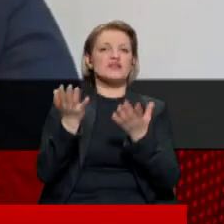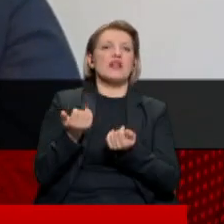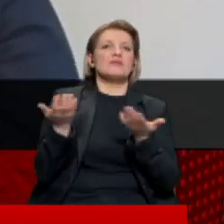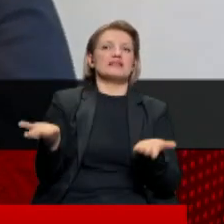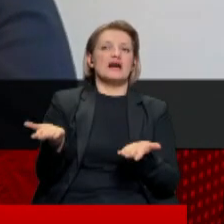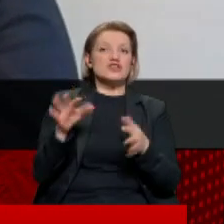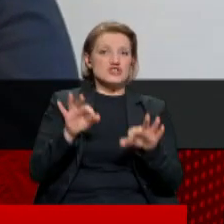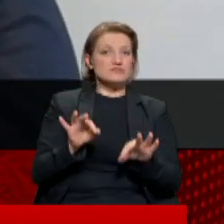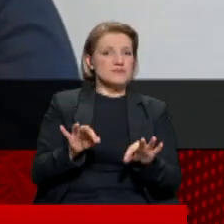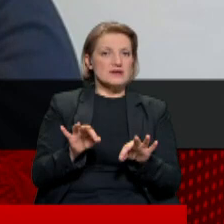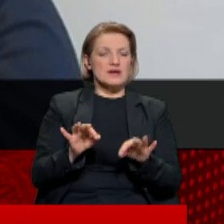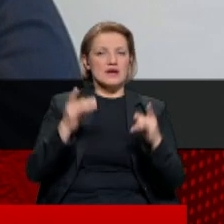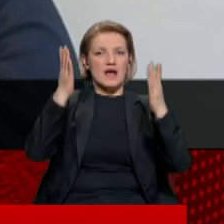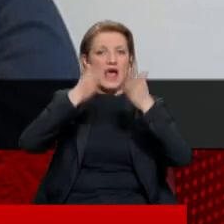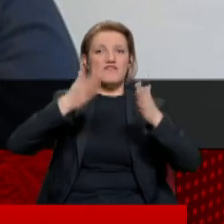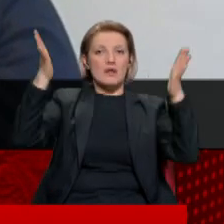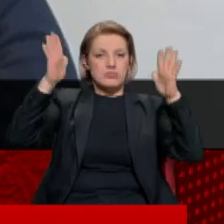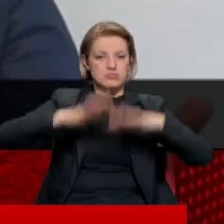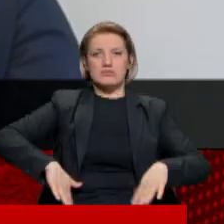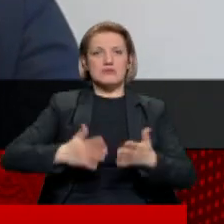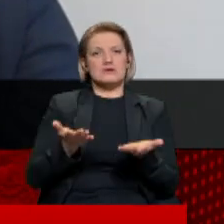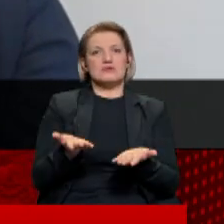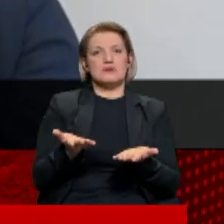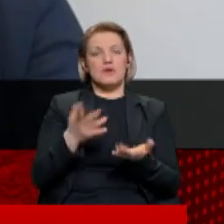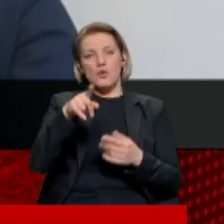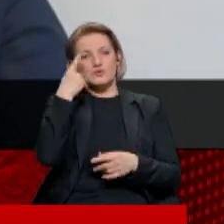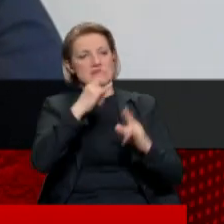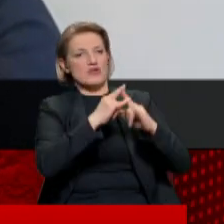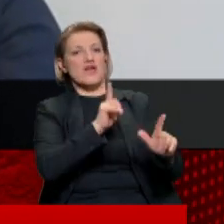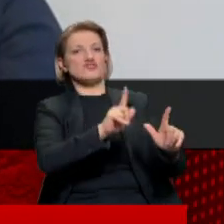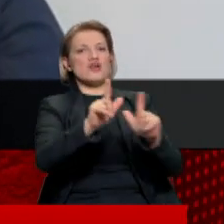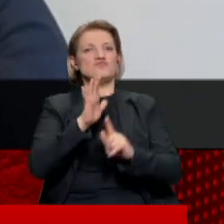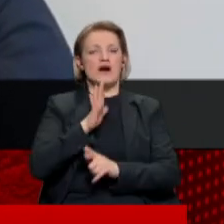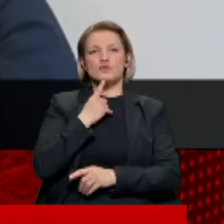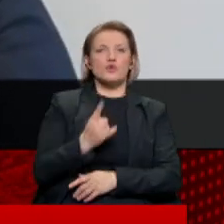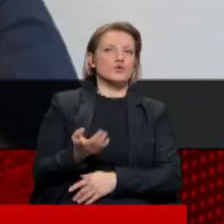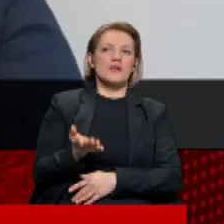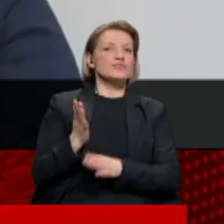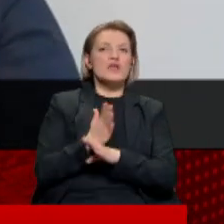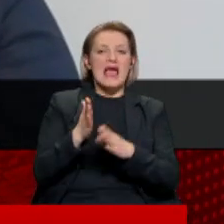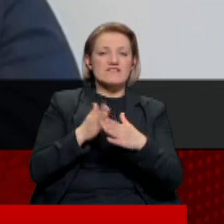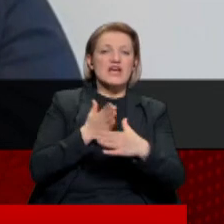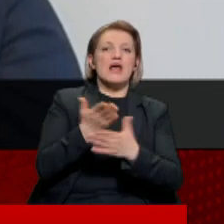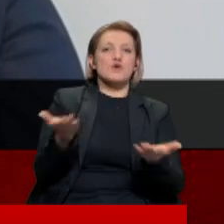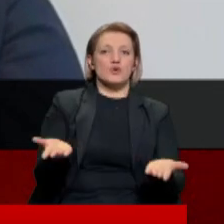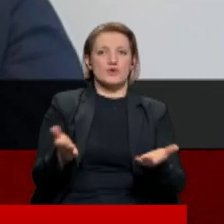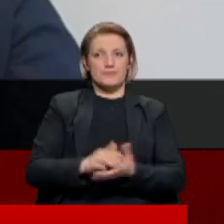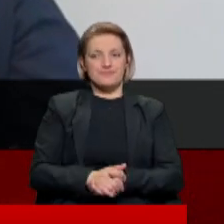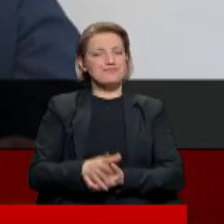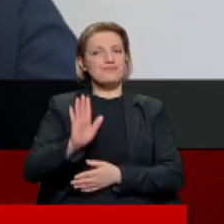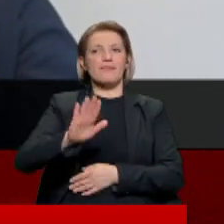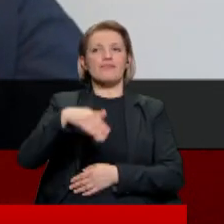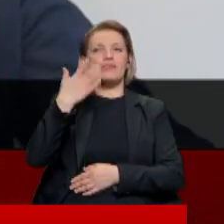almadılar. E şimdi yıkılacak evi. O yüzden dönüyor, çadıra ihtiyacım var diyor. Çünkü giremiyor.